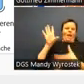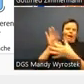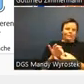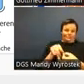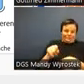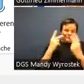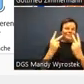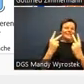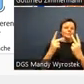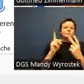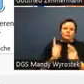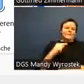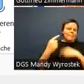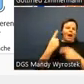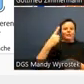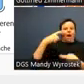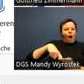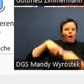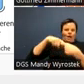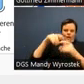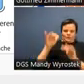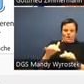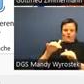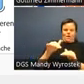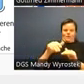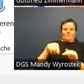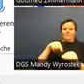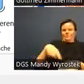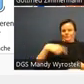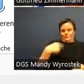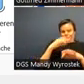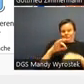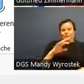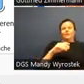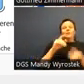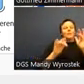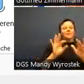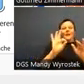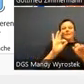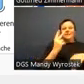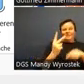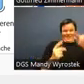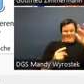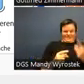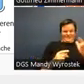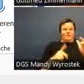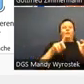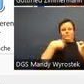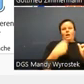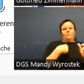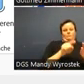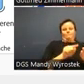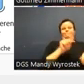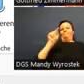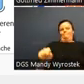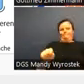haben. Und wenn ich jetzt die Taste F2 drücke, dann komme ich rein und kann den Text editieren. Sehen Sie hier, ich kann jetzt hier